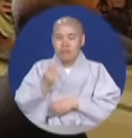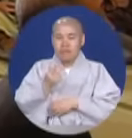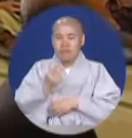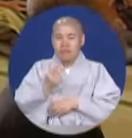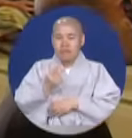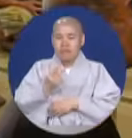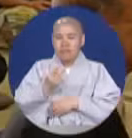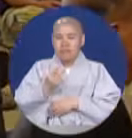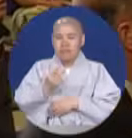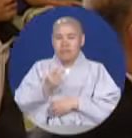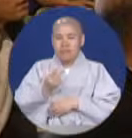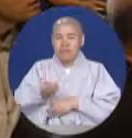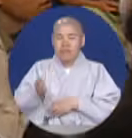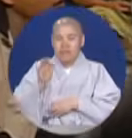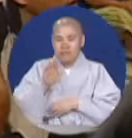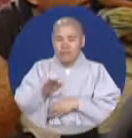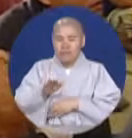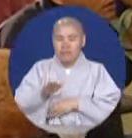그런데